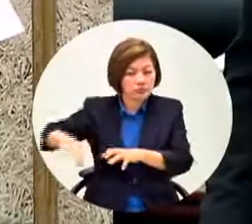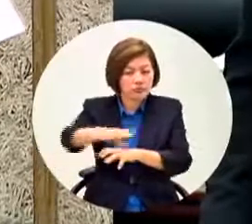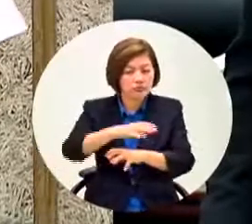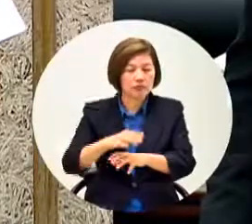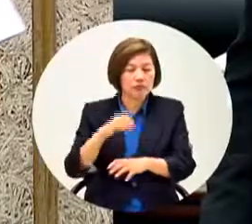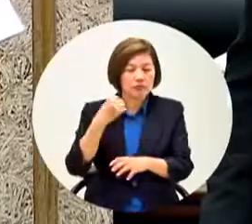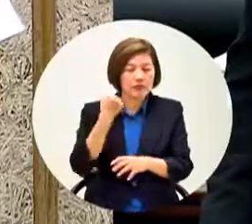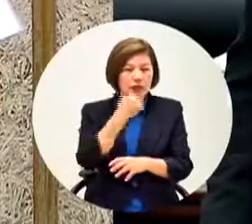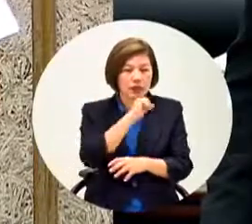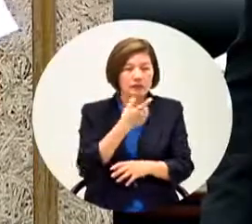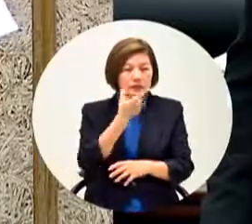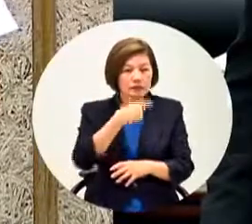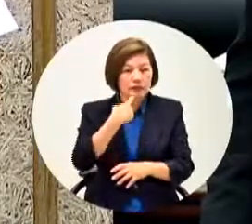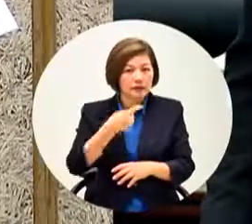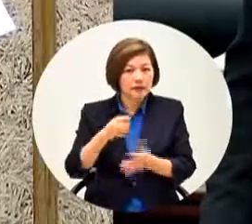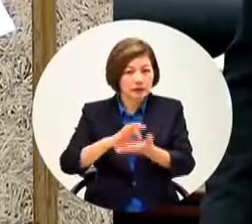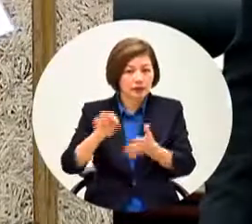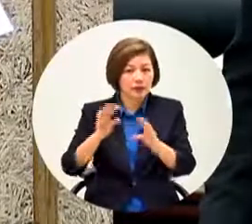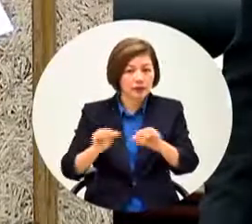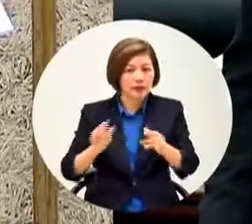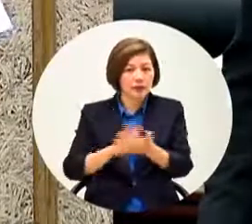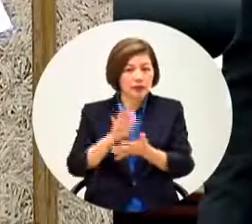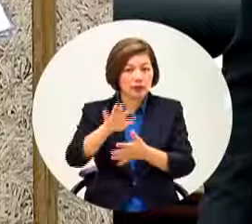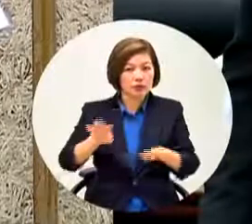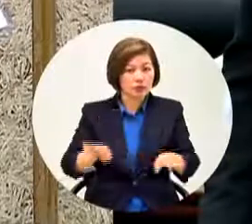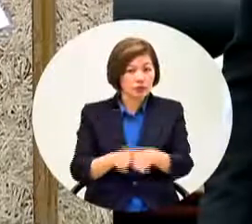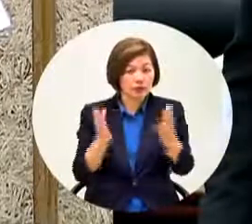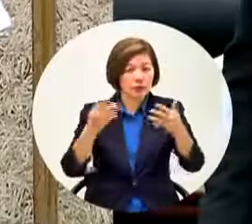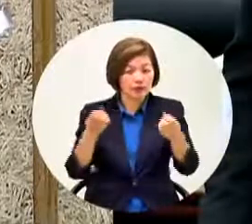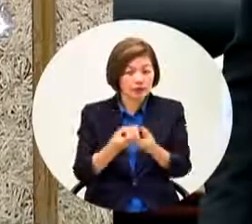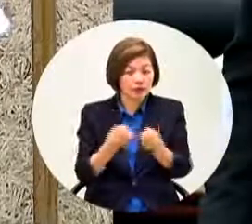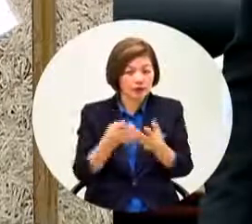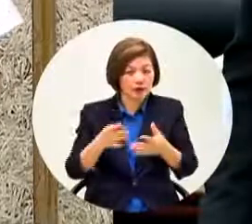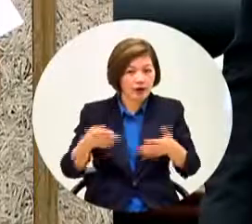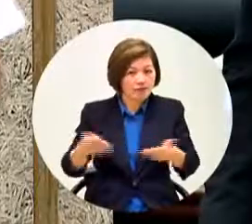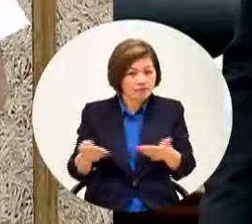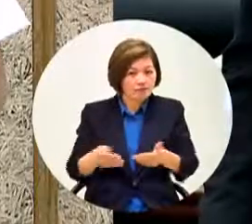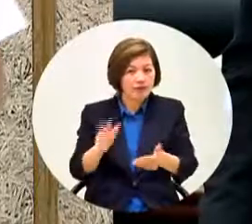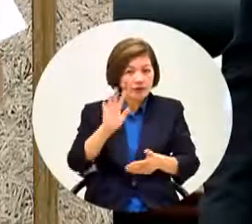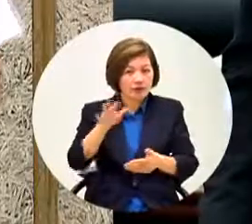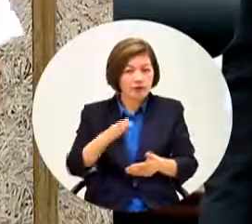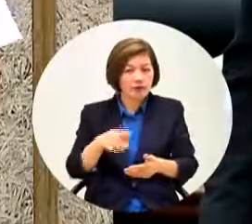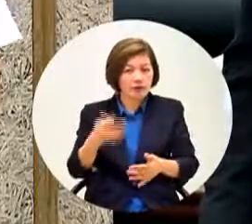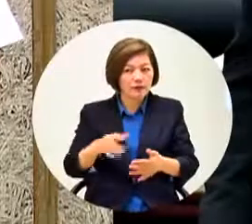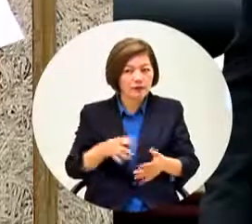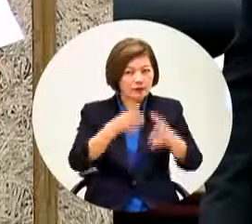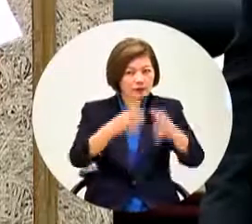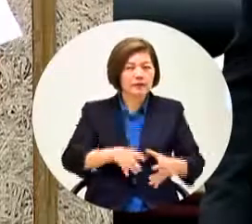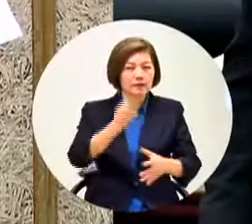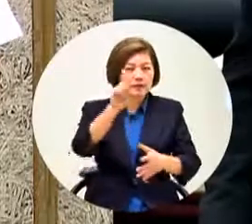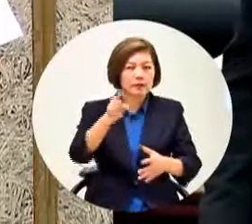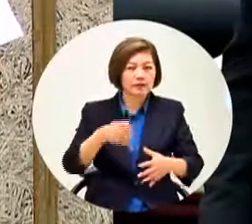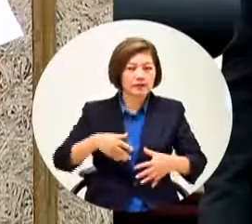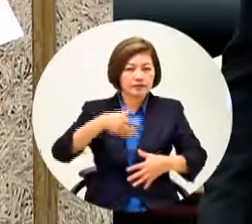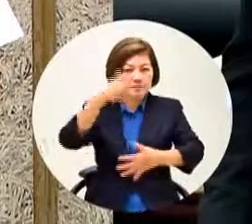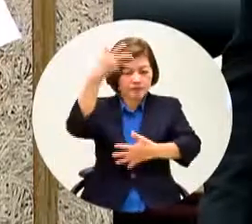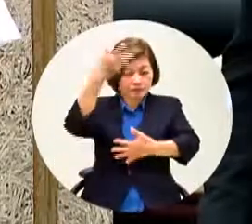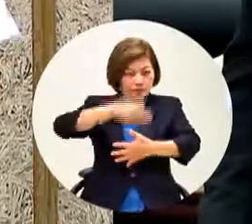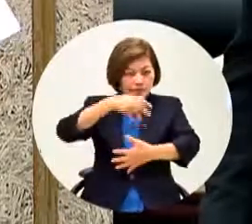来如果有一些相关的开发，我们是希望它提供出来做一个滞洪池，那避免就是把我们这